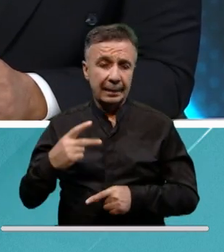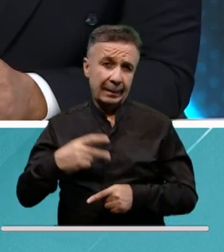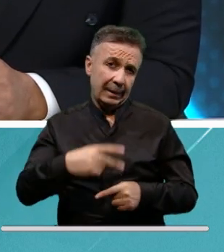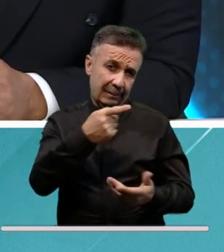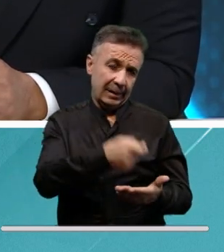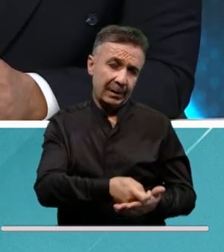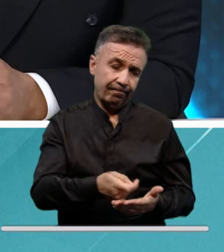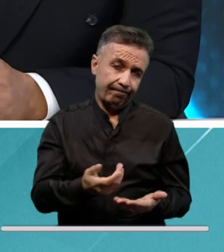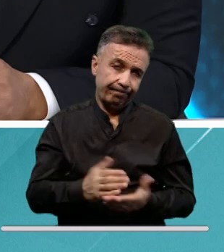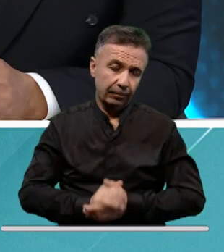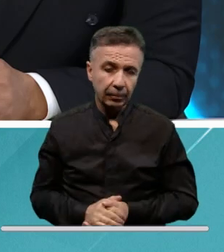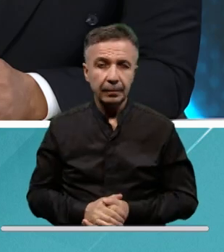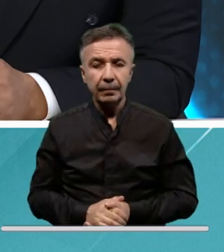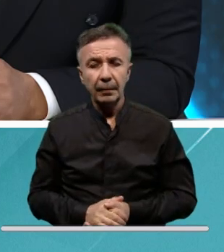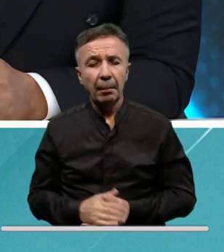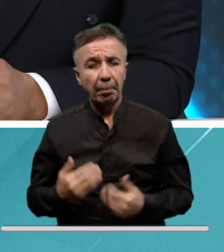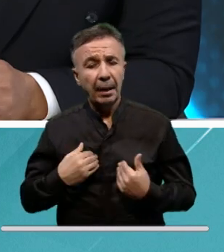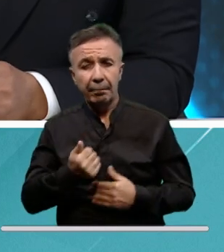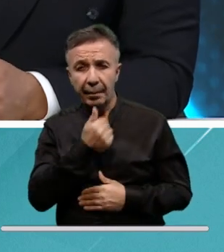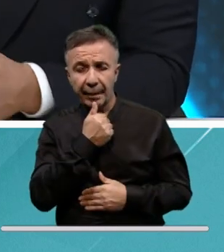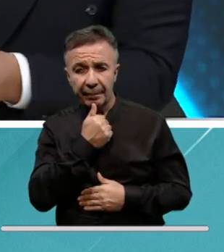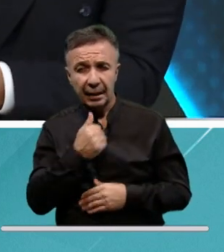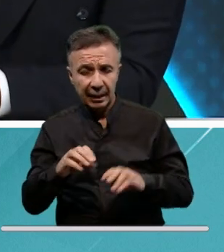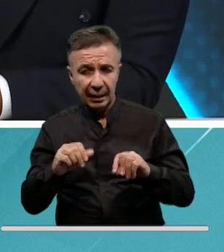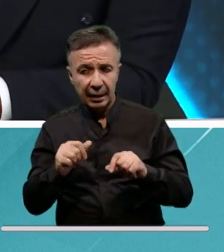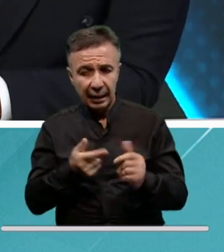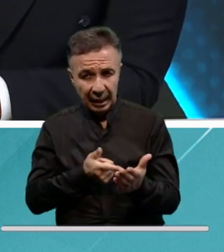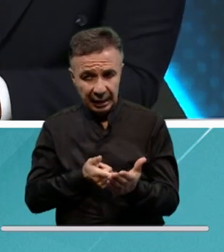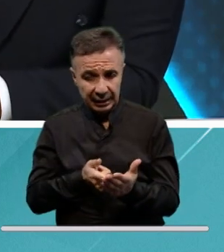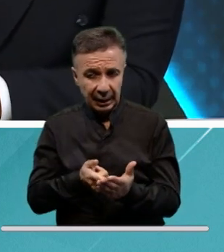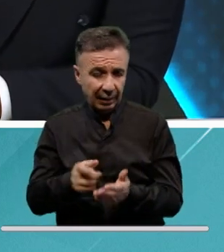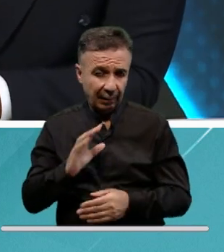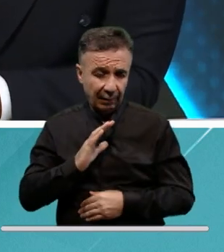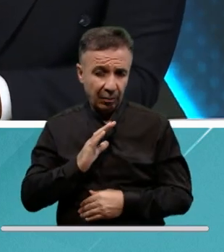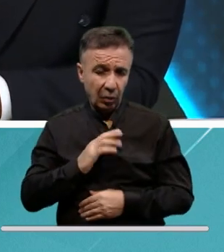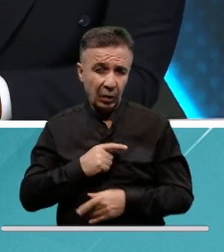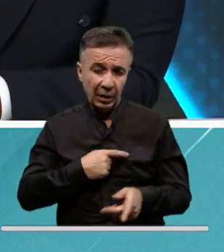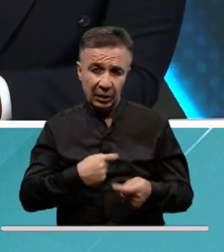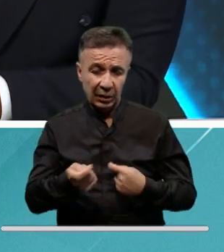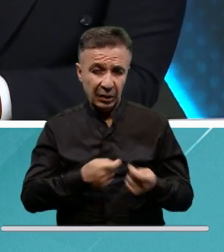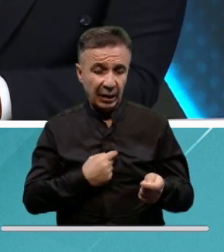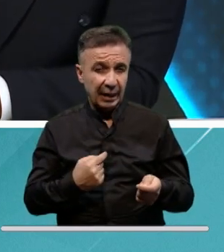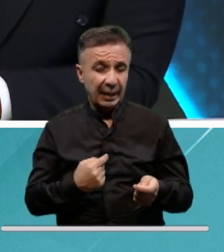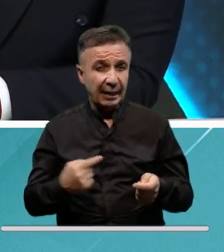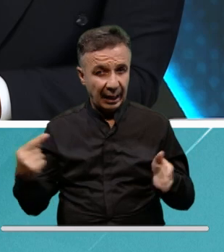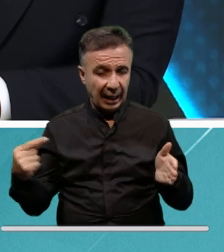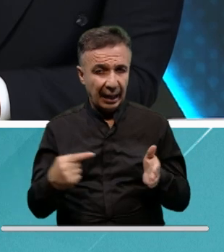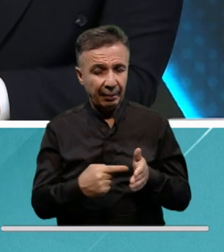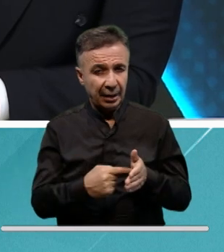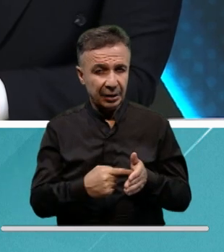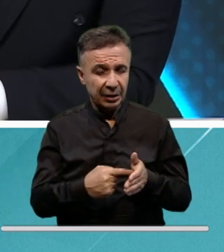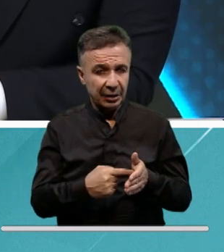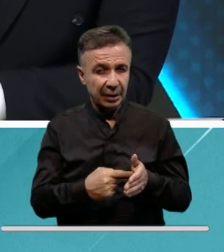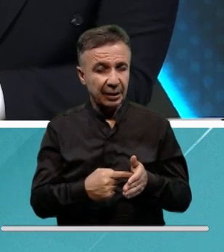olsun Ben e babamdan arsa kaldı bu arsayı ticari amaçla kullanacağım şeklinde